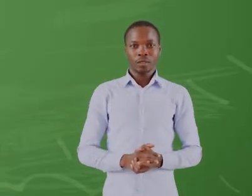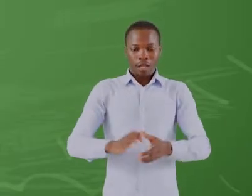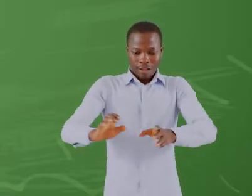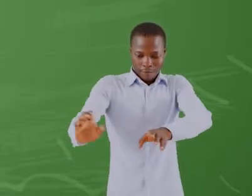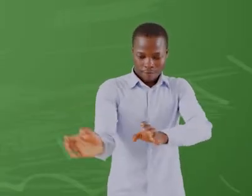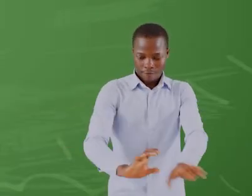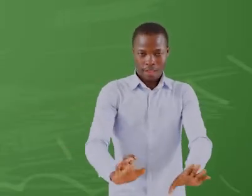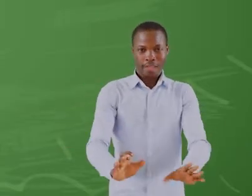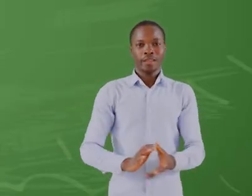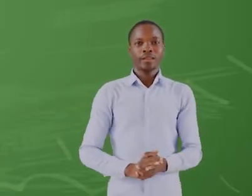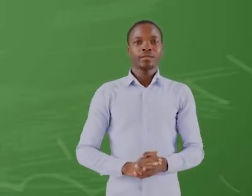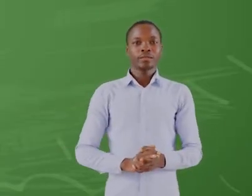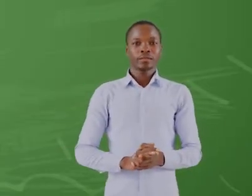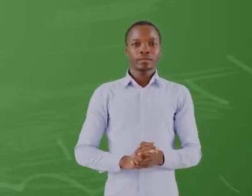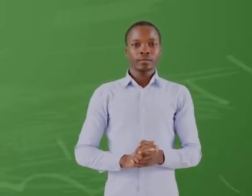réaliser